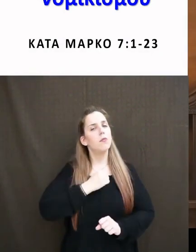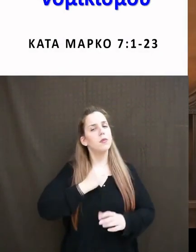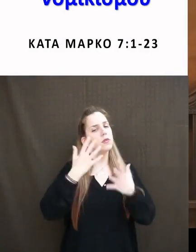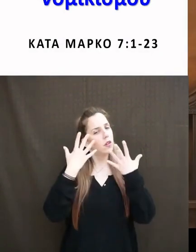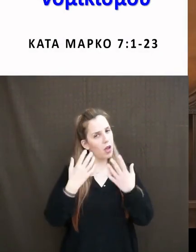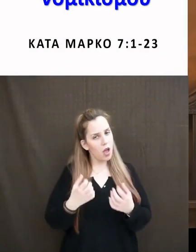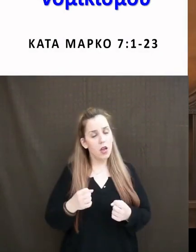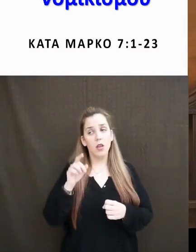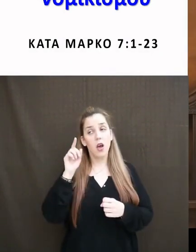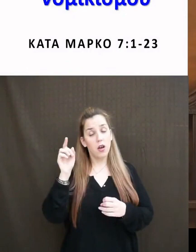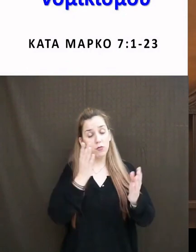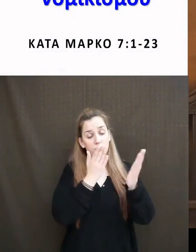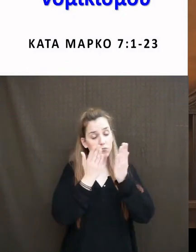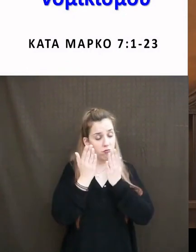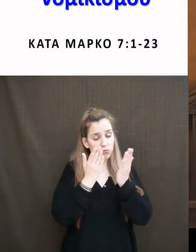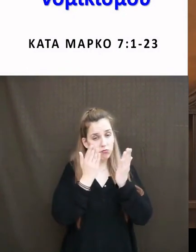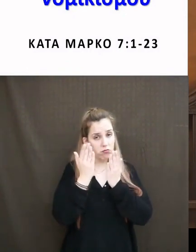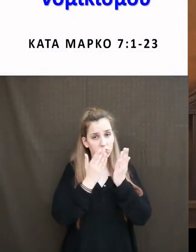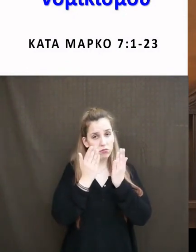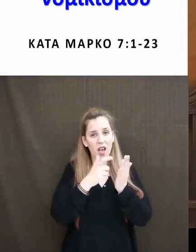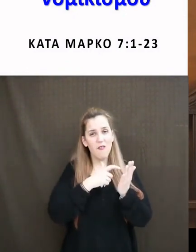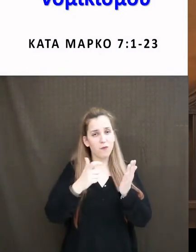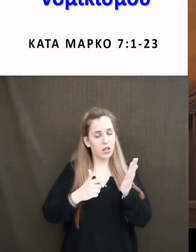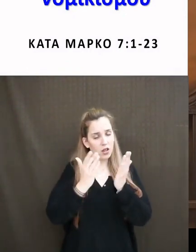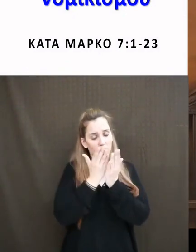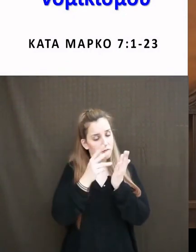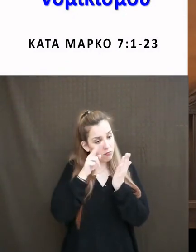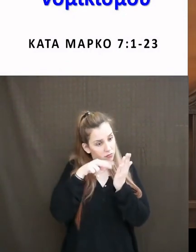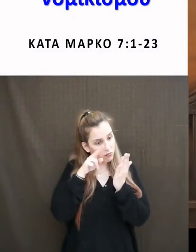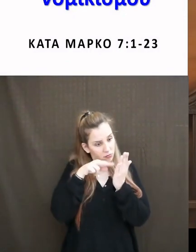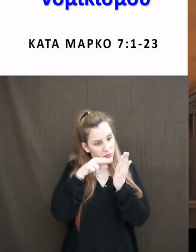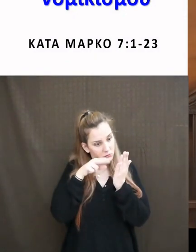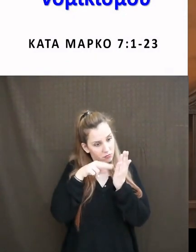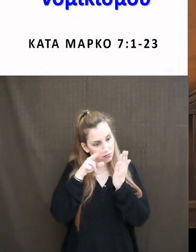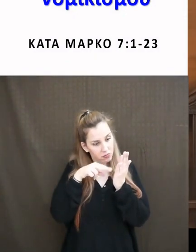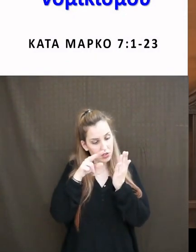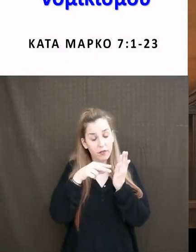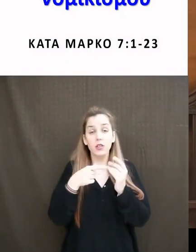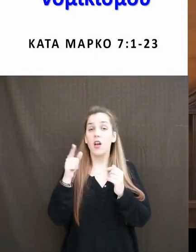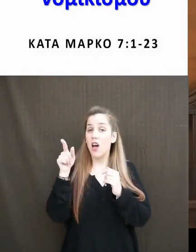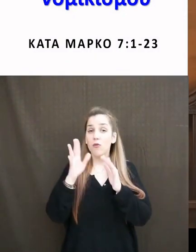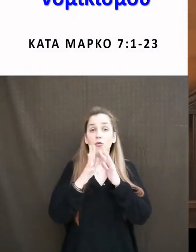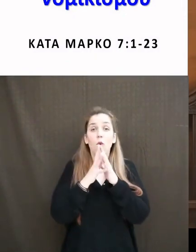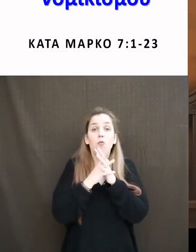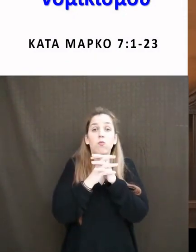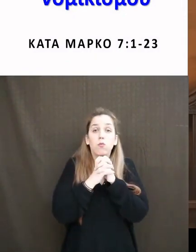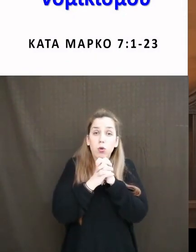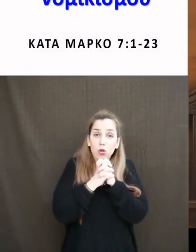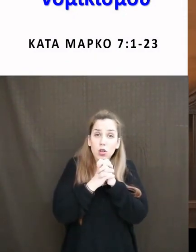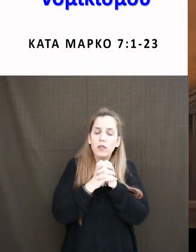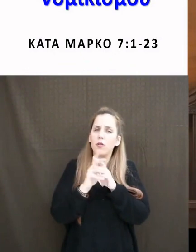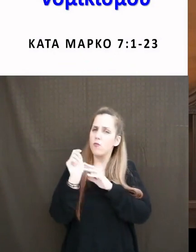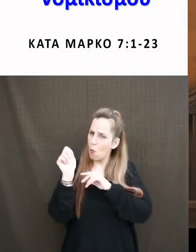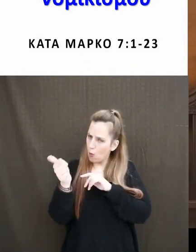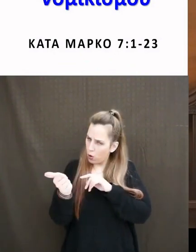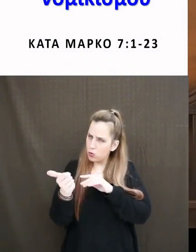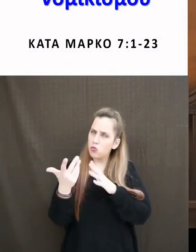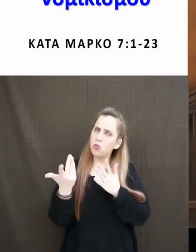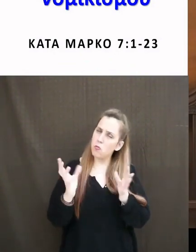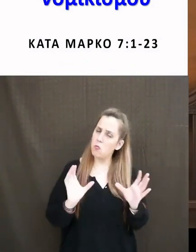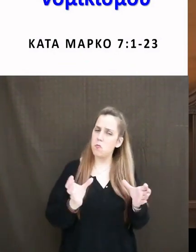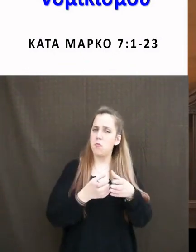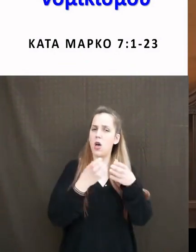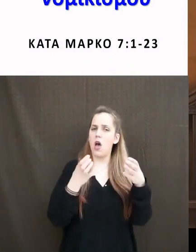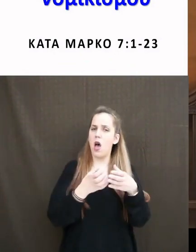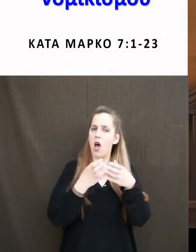Διαβάζει τη γραφή του σχεδόν καθημερινά. Προσεύχεται μόνος του αλλά και με άλλους.